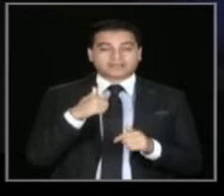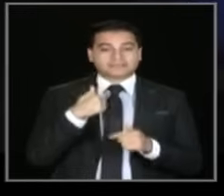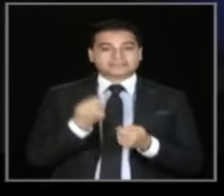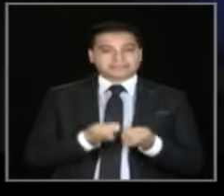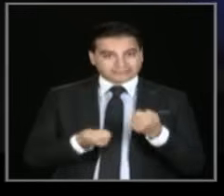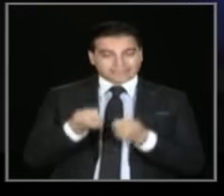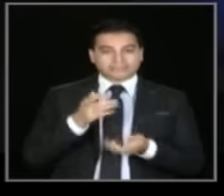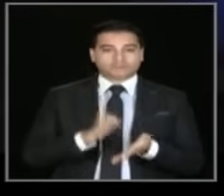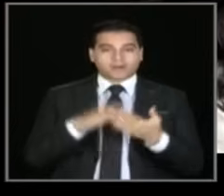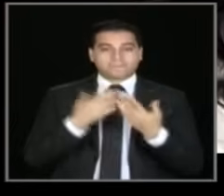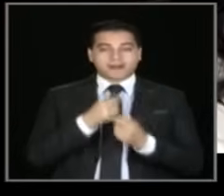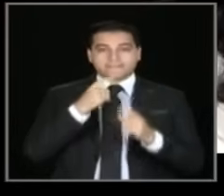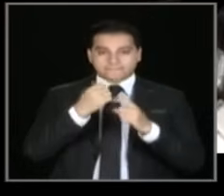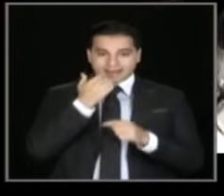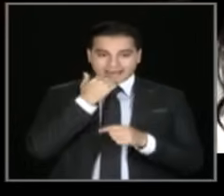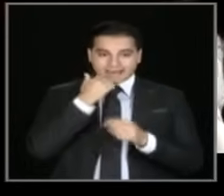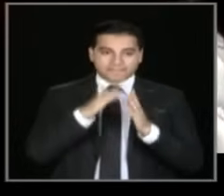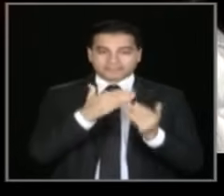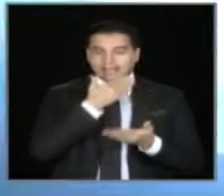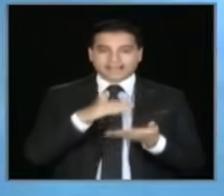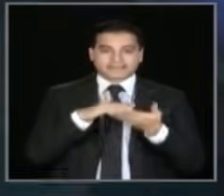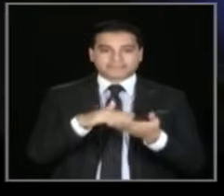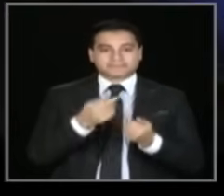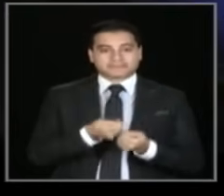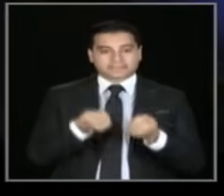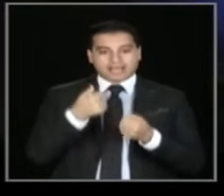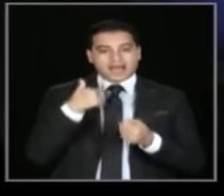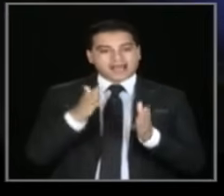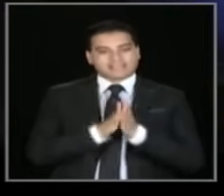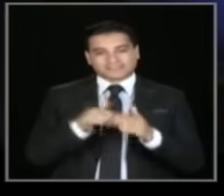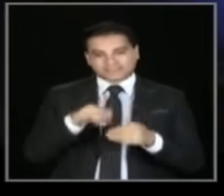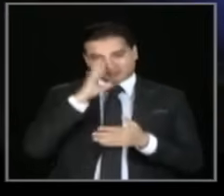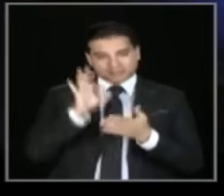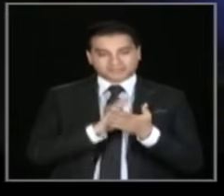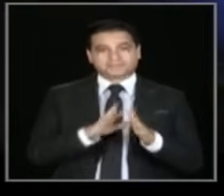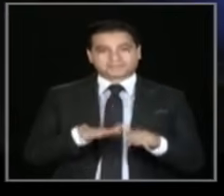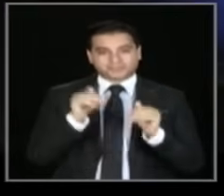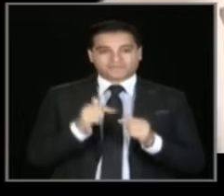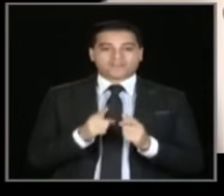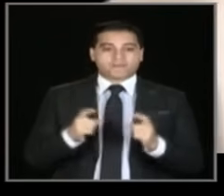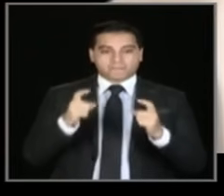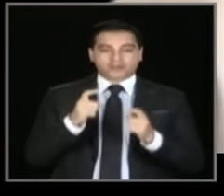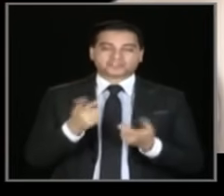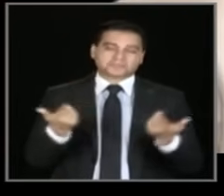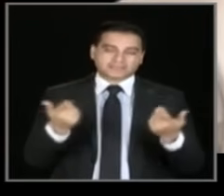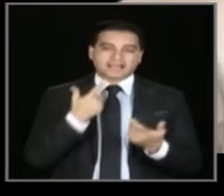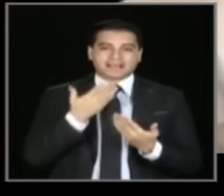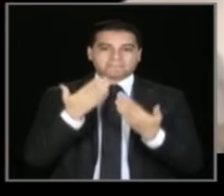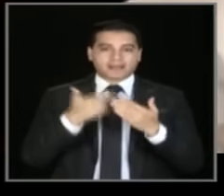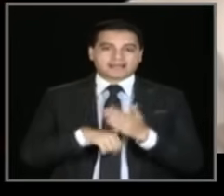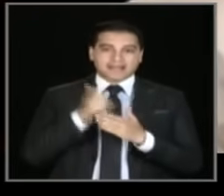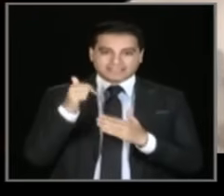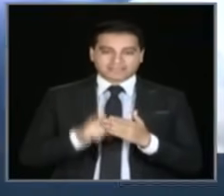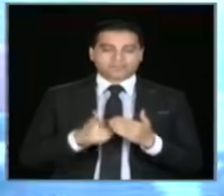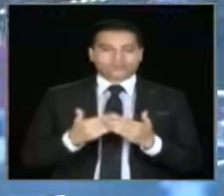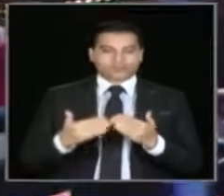عشان نقدر نساهم مع البنك الاهلي المصري في الخدمات المجتمعيه اللي بيقدمها. للاسف احنا خرجنا من دور المجموعات وماتش النهارده تحصيل حاصل، بس نتمنى نكسب ماتش النهارده